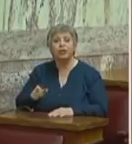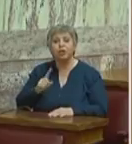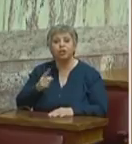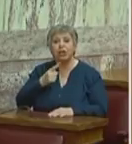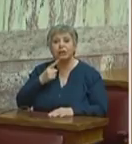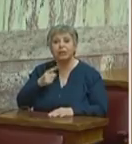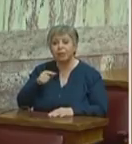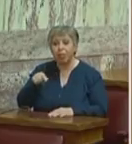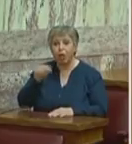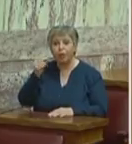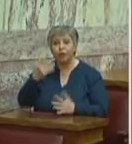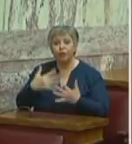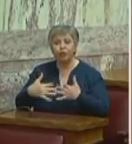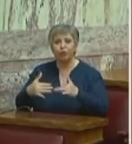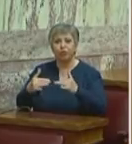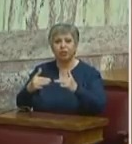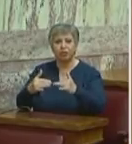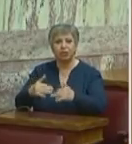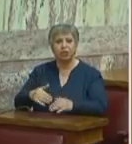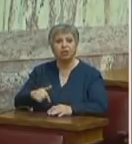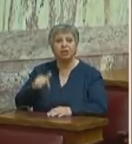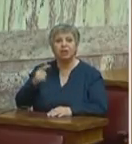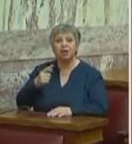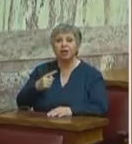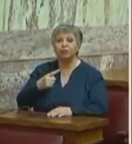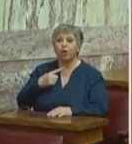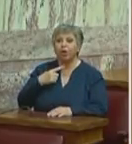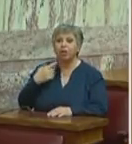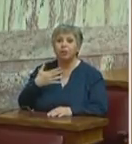σώμα ότι τον κύριο Φρουζίλη δεν τον είχε ποτέ συναντήσει.